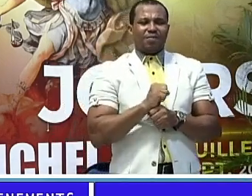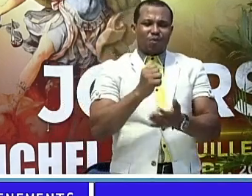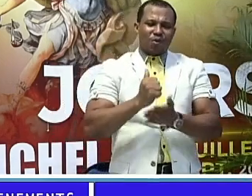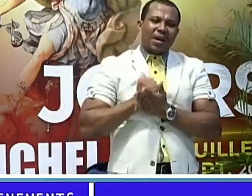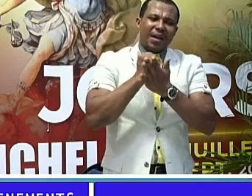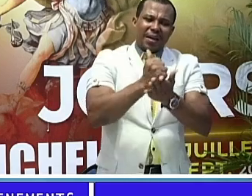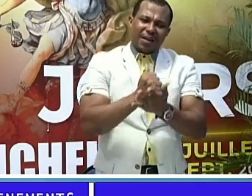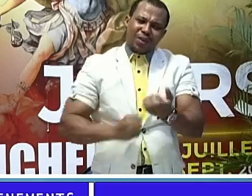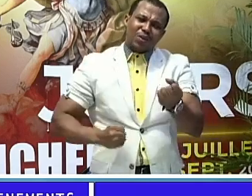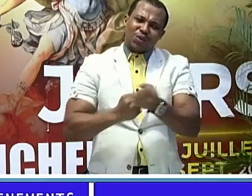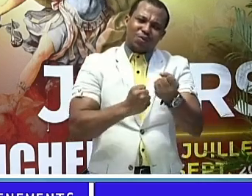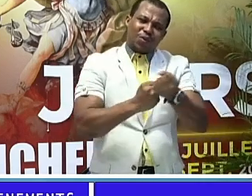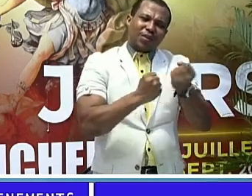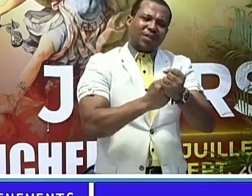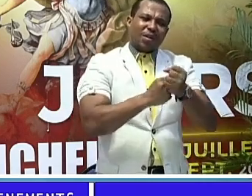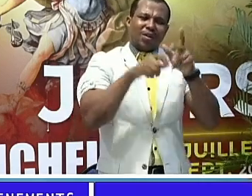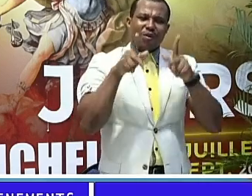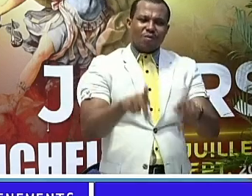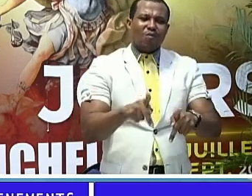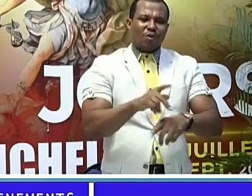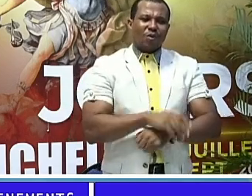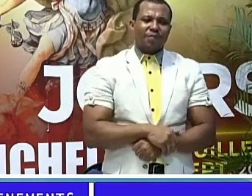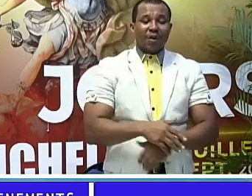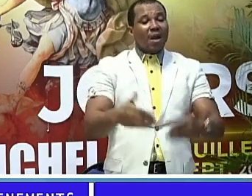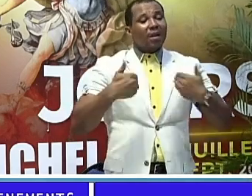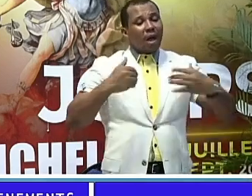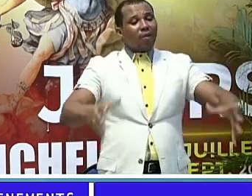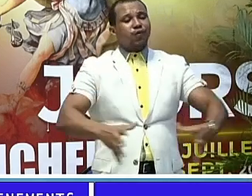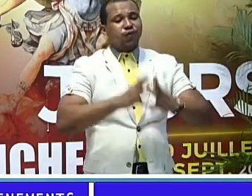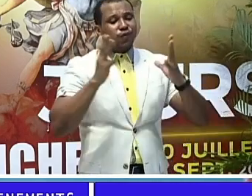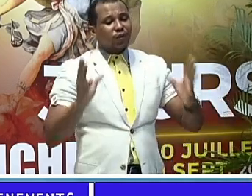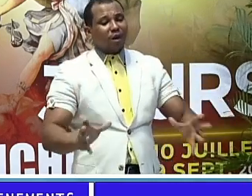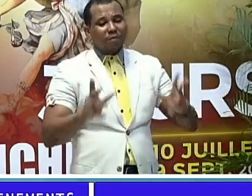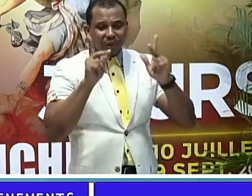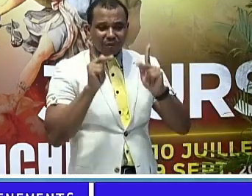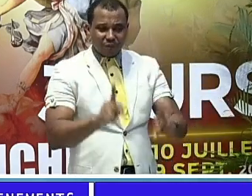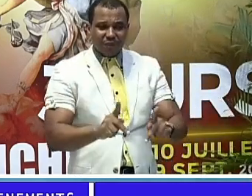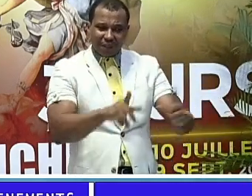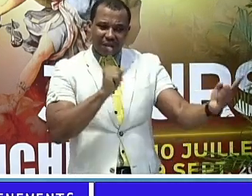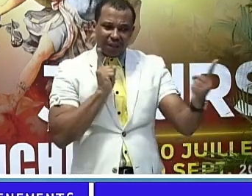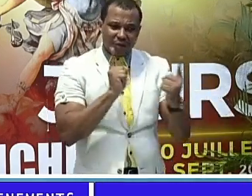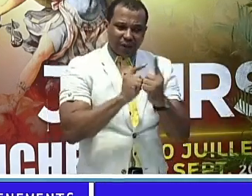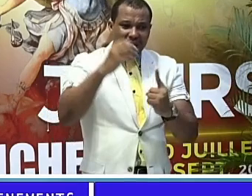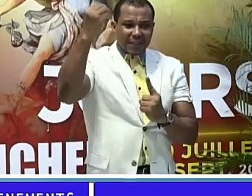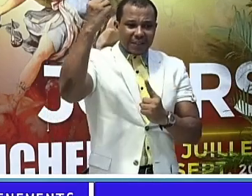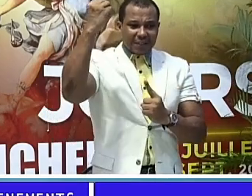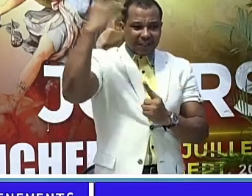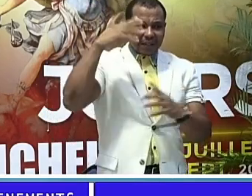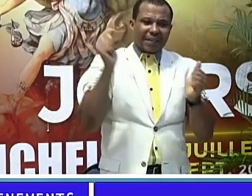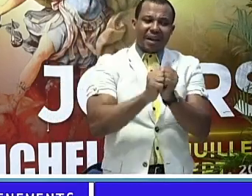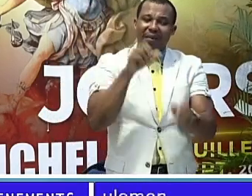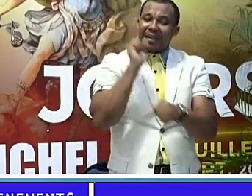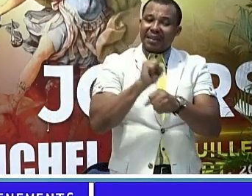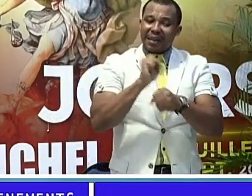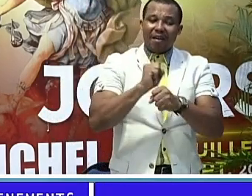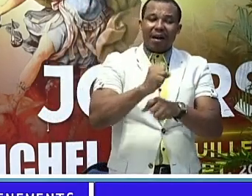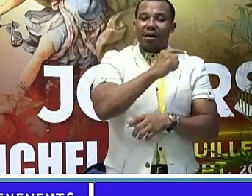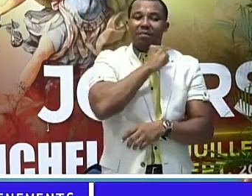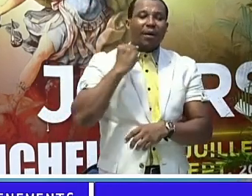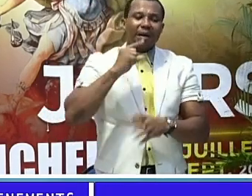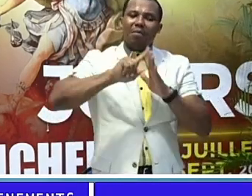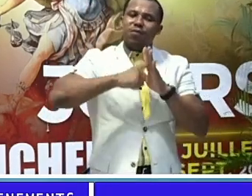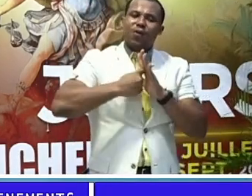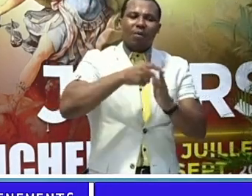au fait retraite là. Et il y a pile monde qui vivent une petite retraite sur leur dans la vie, c'est grâce avec travail paix ça. Li commencé